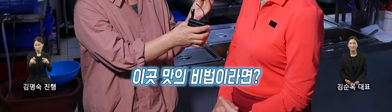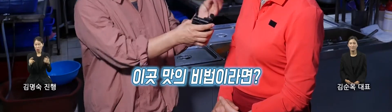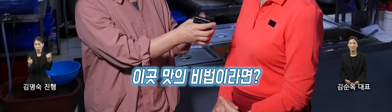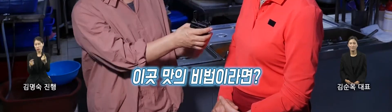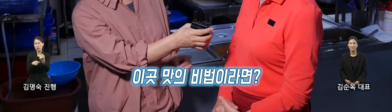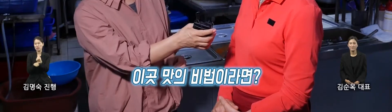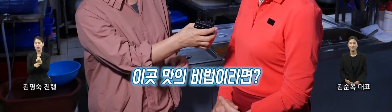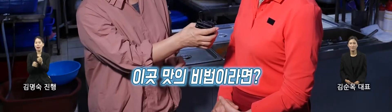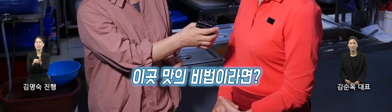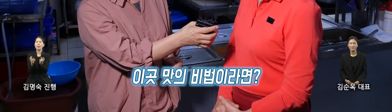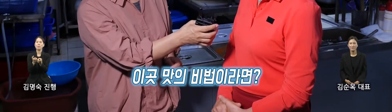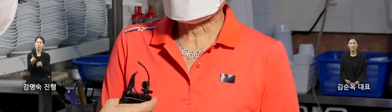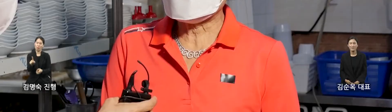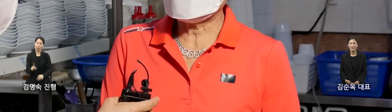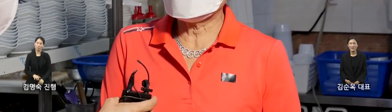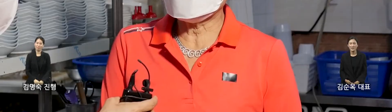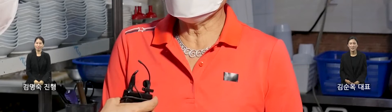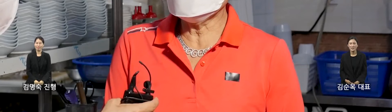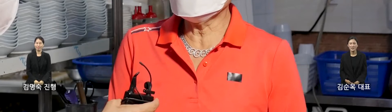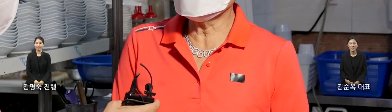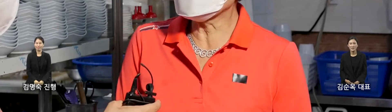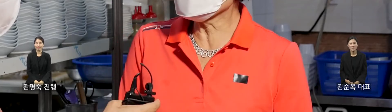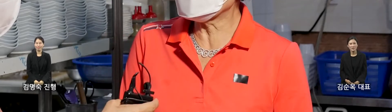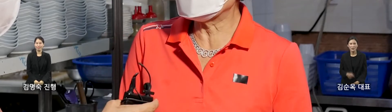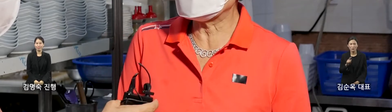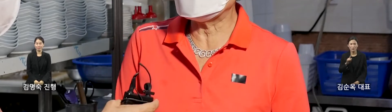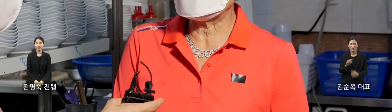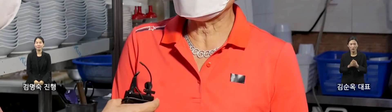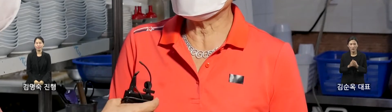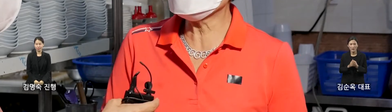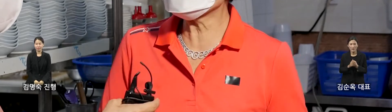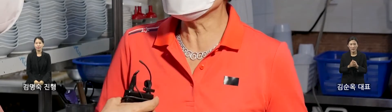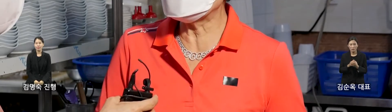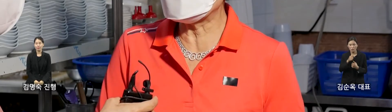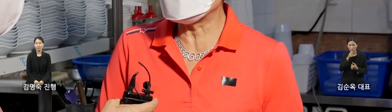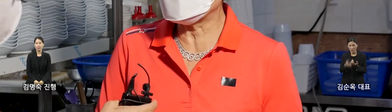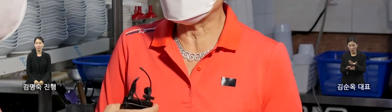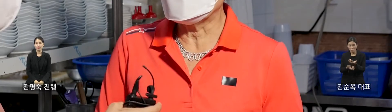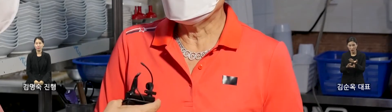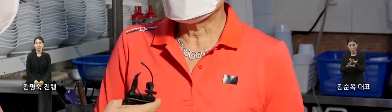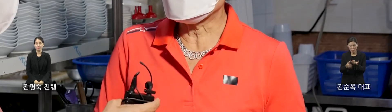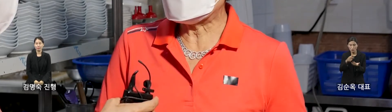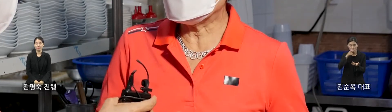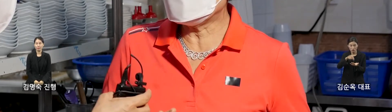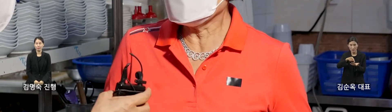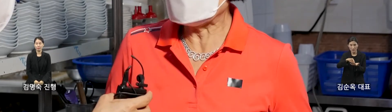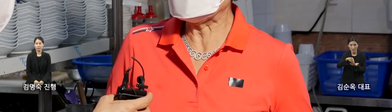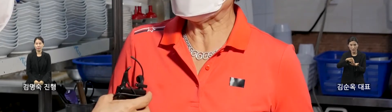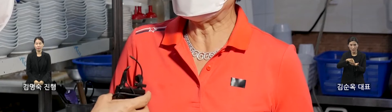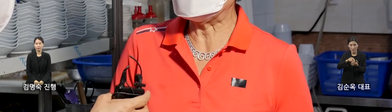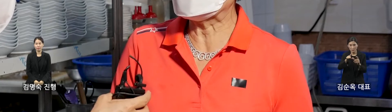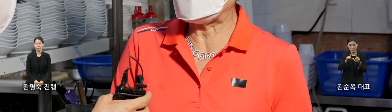그 뭐라고 생각하세요? 글쎄, 저희는 전골에다가 그 육수를 낼 때도 정말